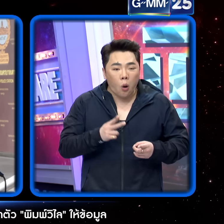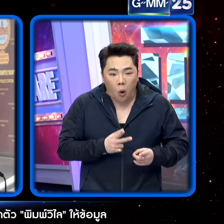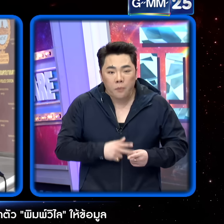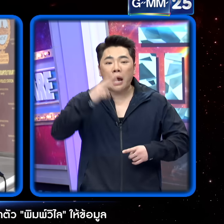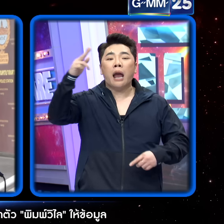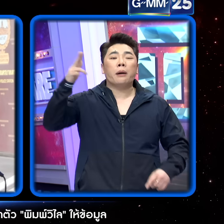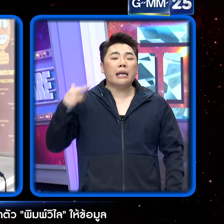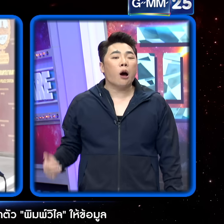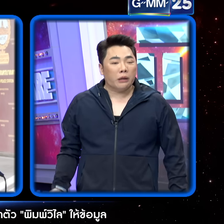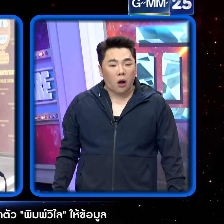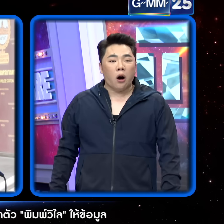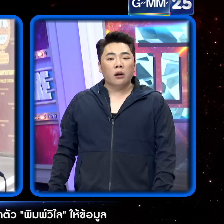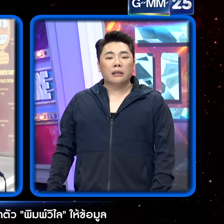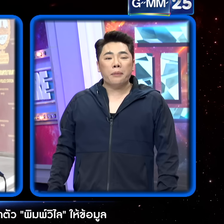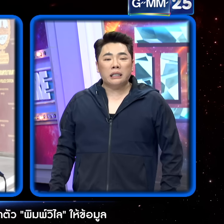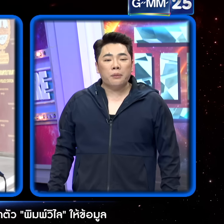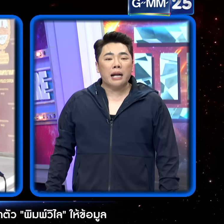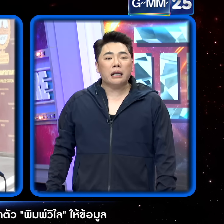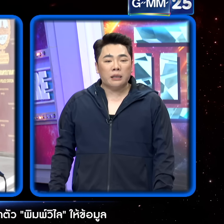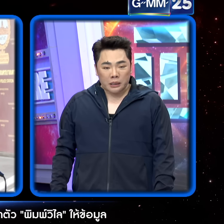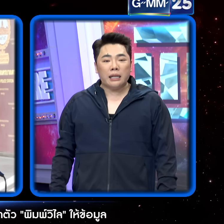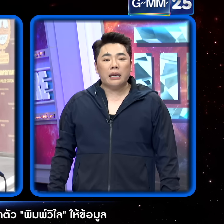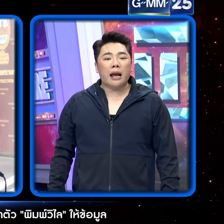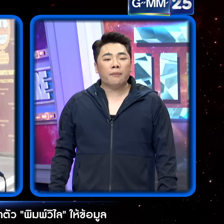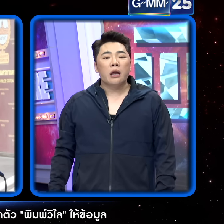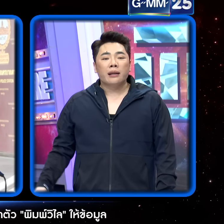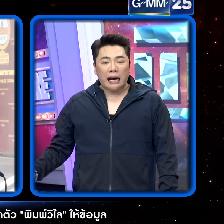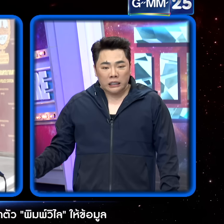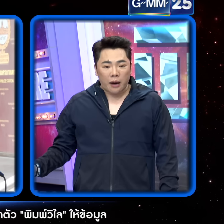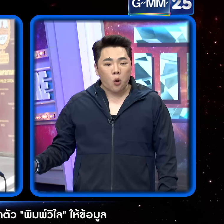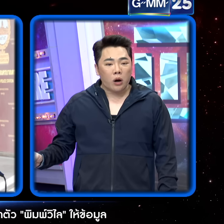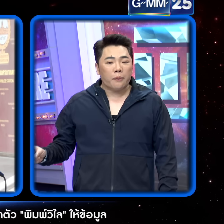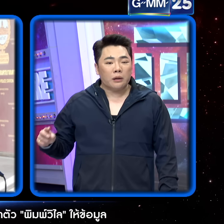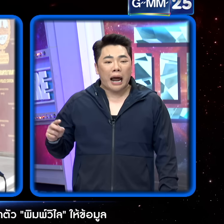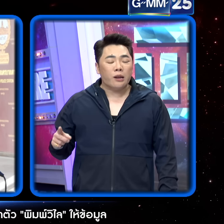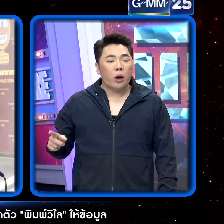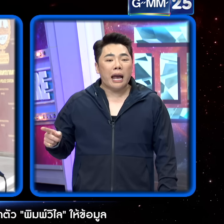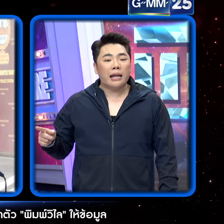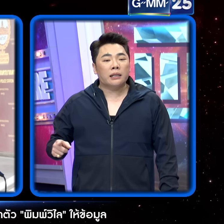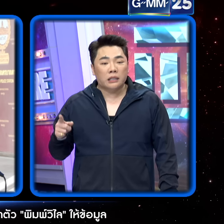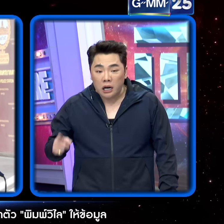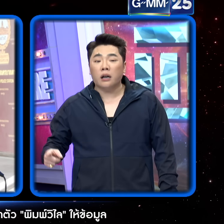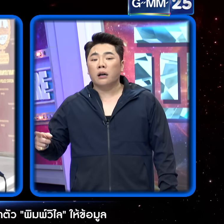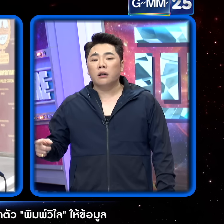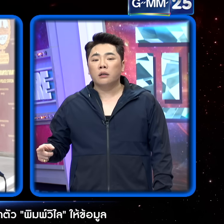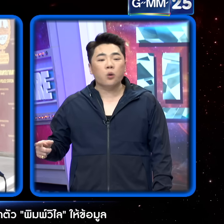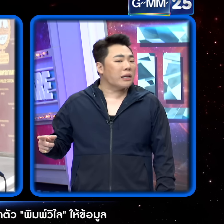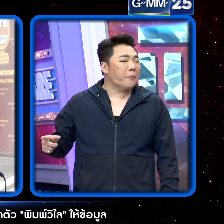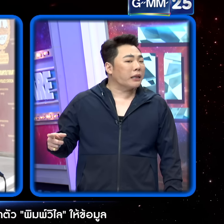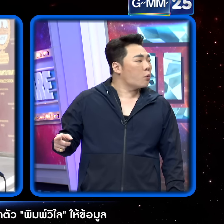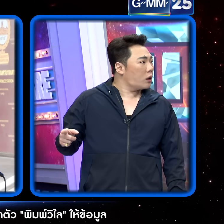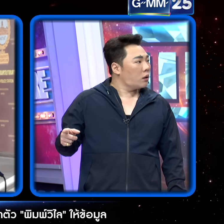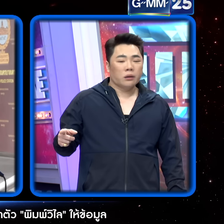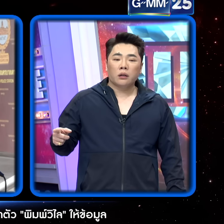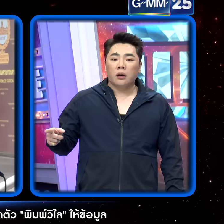แล้วก็โอนไปให้ภรรยาของต ่ อในบัญชีม้าจาก10เส้นนี้นะฮะยังเชื่อมโยงกับหลายหน่วยงานซึ่งส่วน